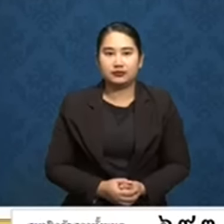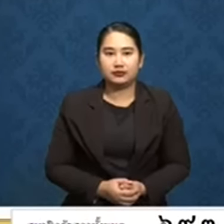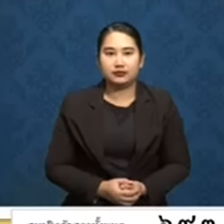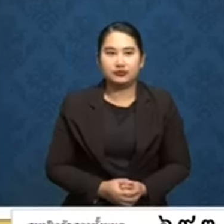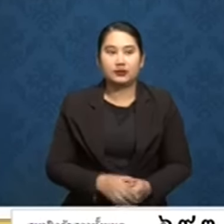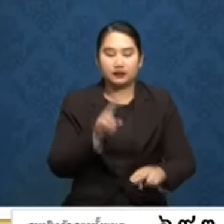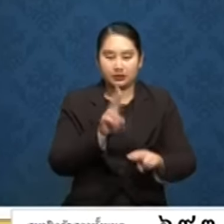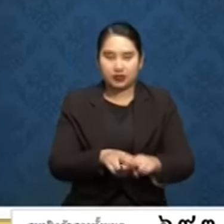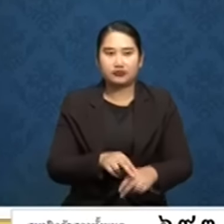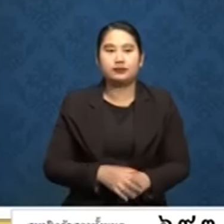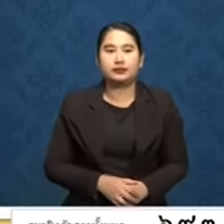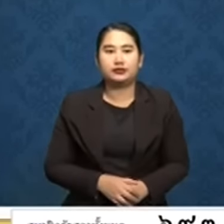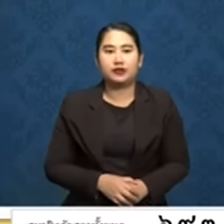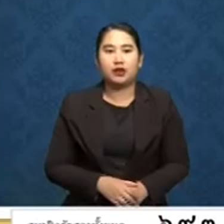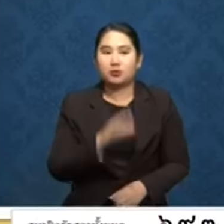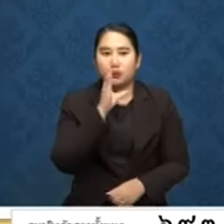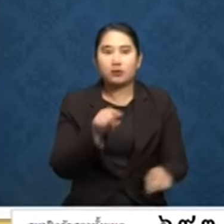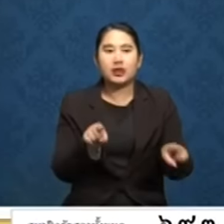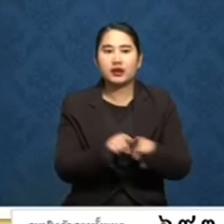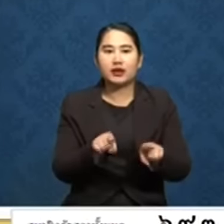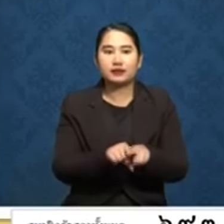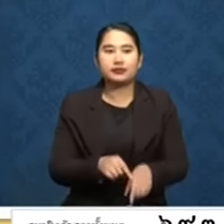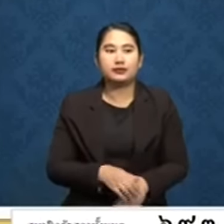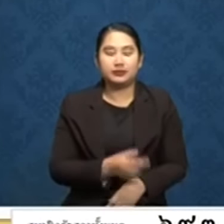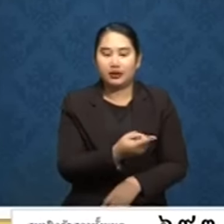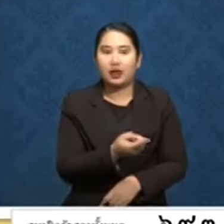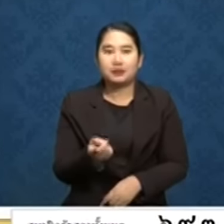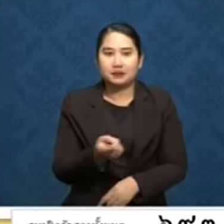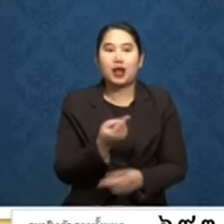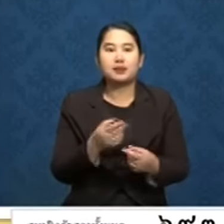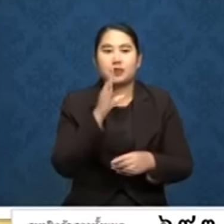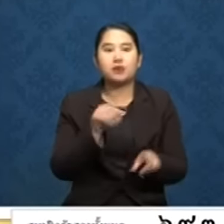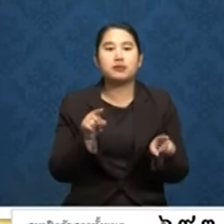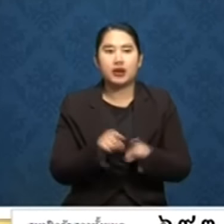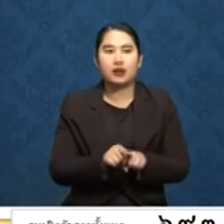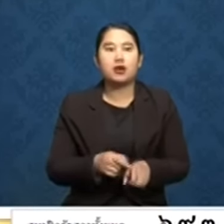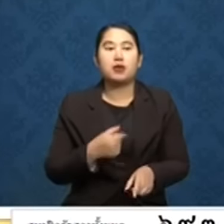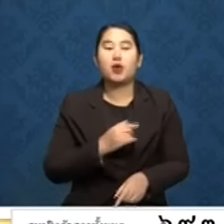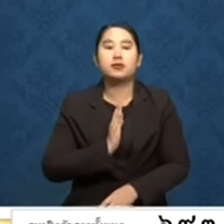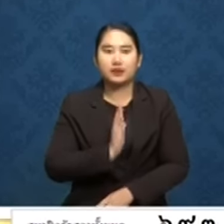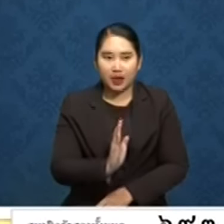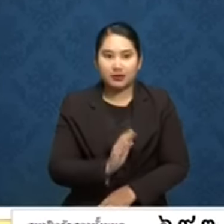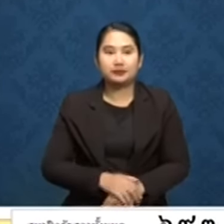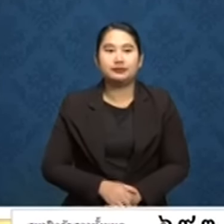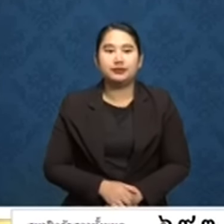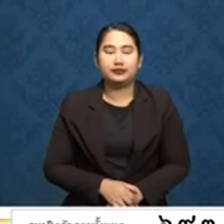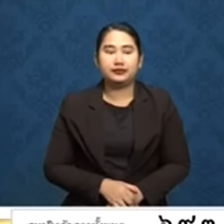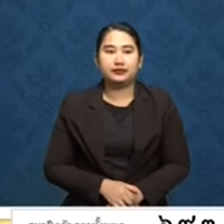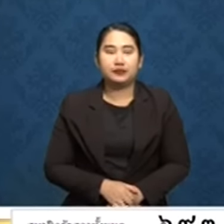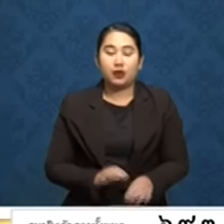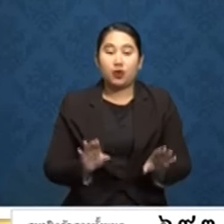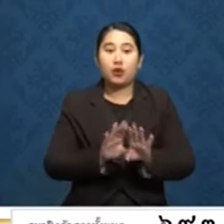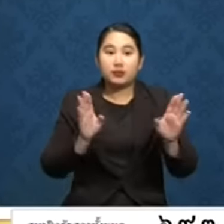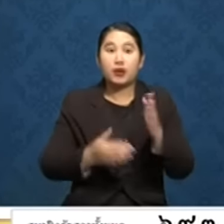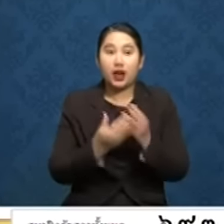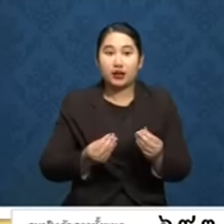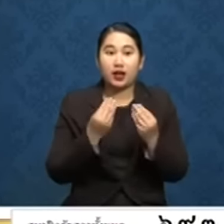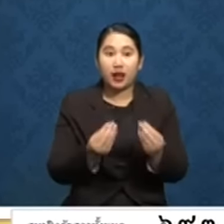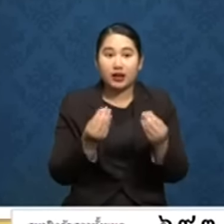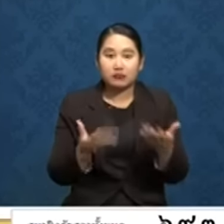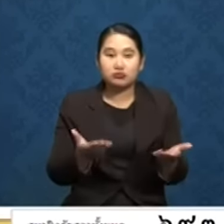คุณนั่งลงครับประเด็นเดียวกันที่คุณครูมณิทิชี้แจงผมก็เป็นกลางครับพยายามจะเปิดโอกาสให้ท่านสมาชิ